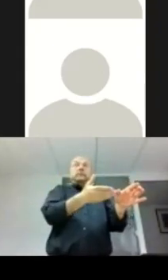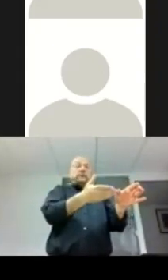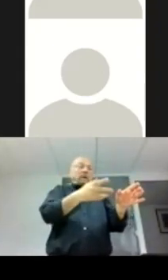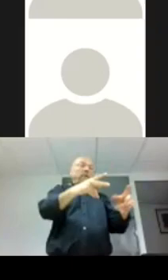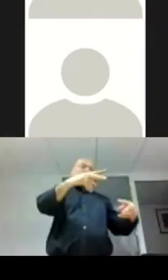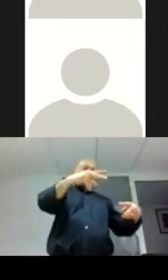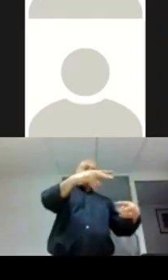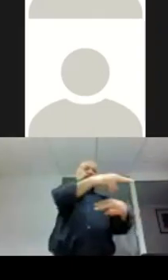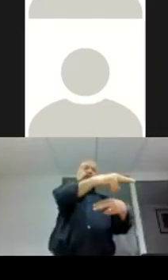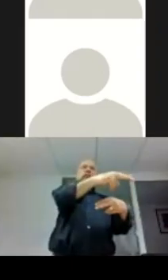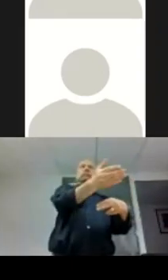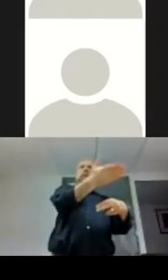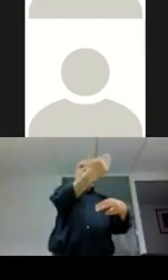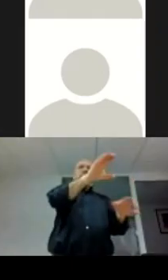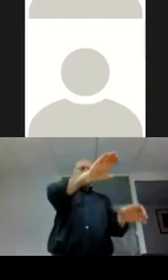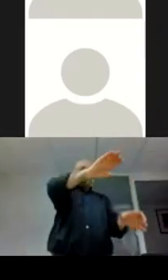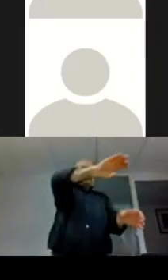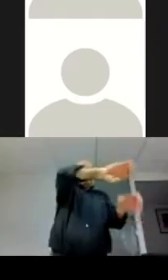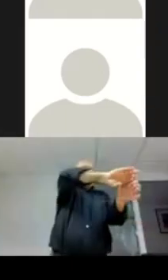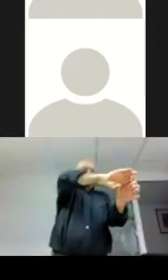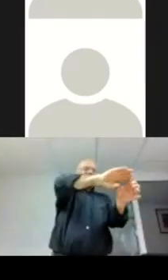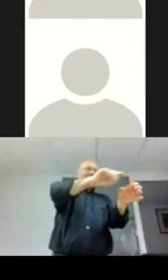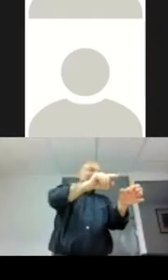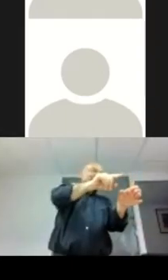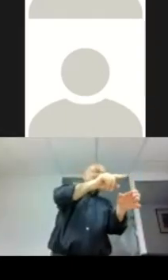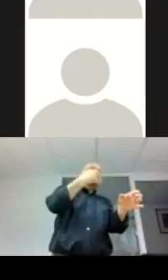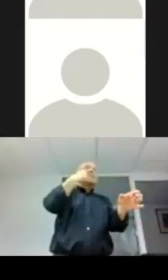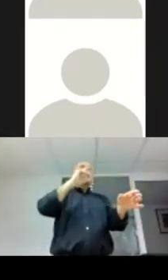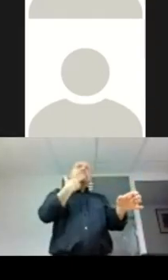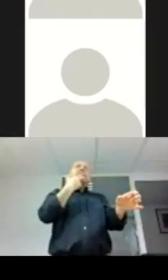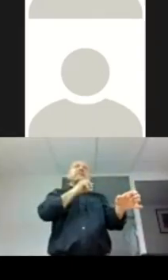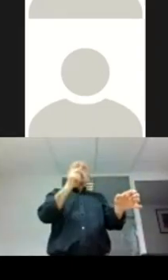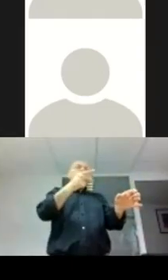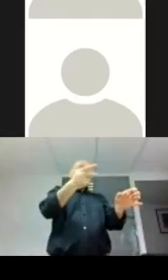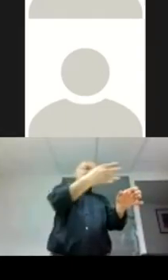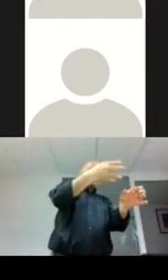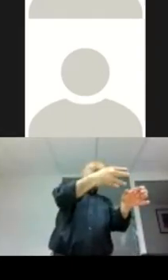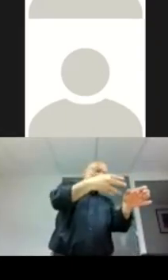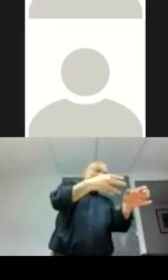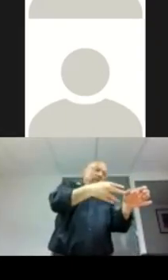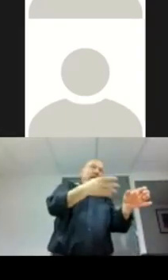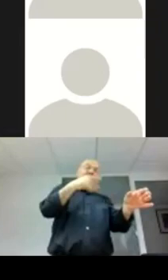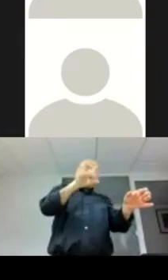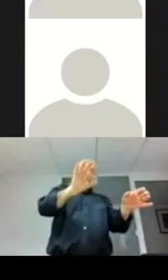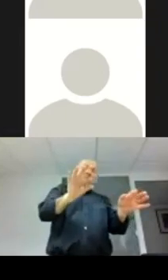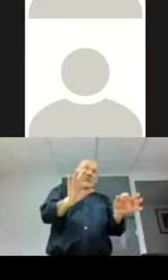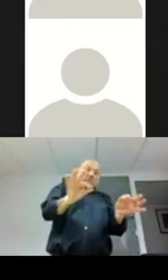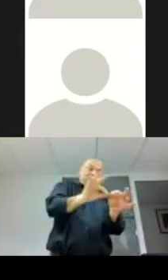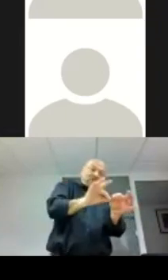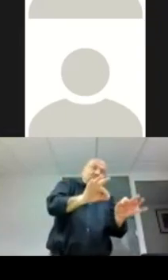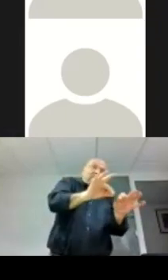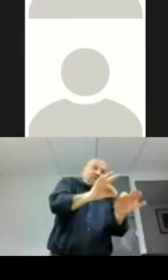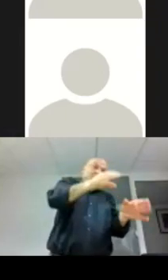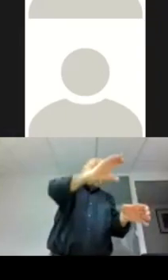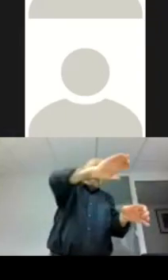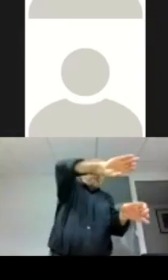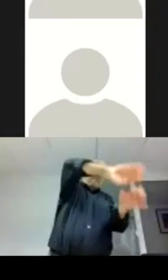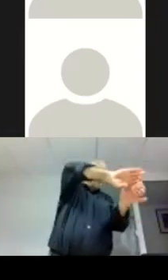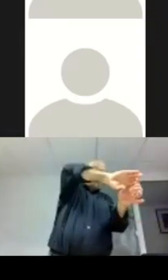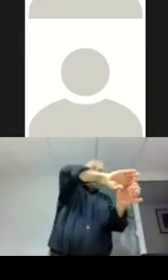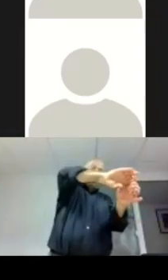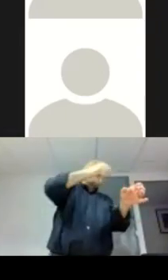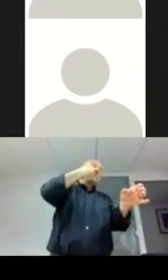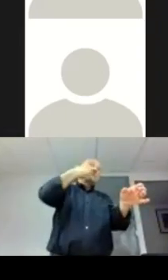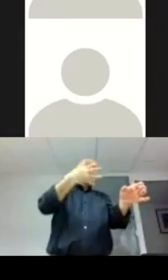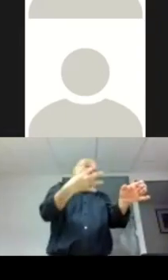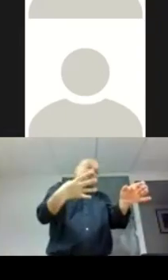rapport à la tumeur, on sait que l'endroit où on va couper ne sera pas bien vascularisé. Et donc, quand il va falloir remettre